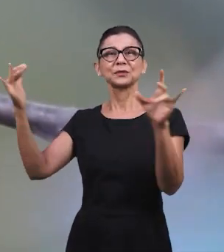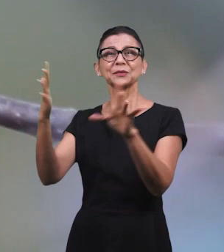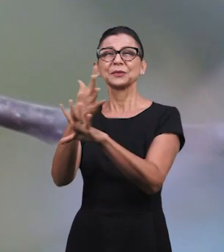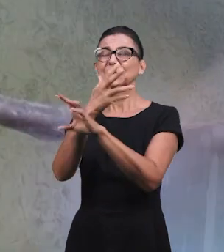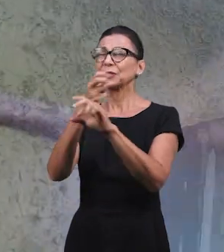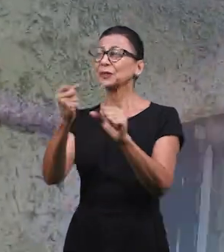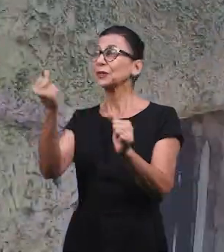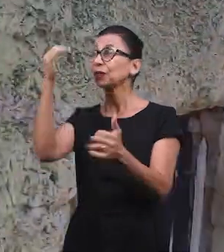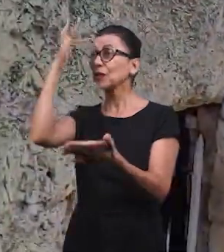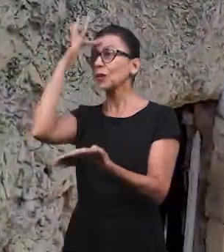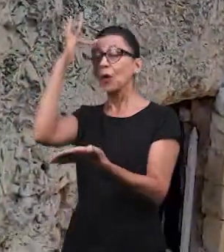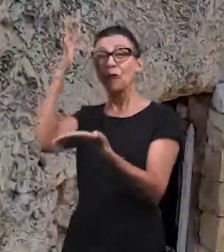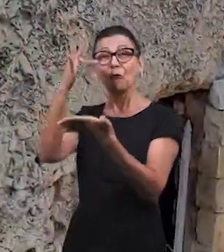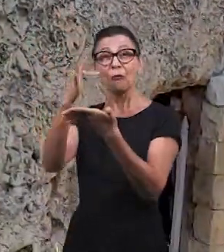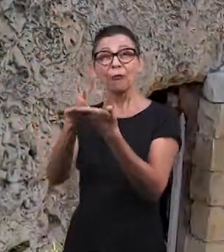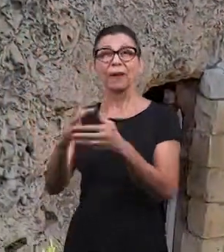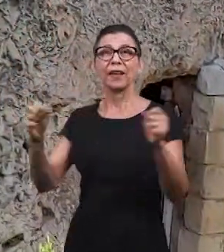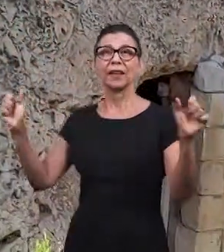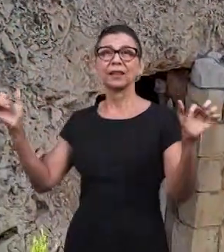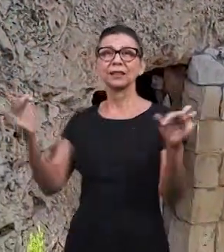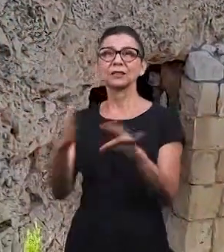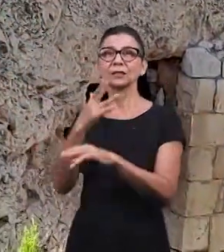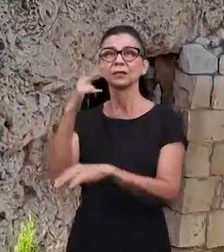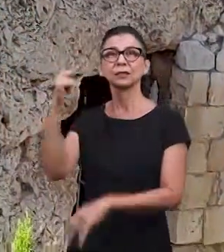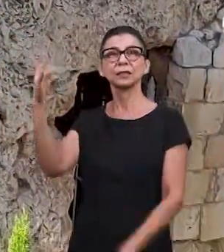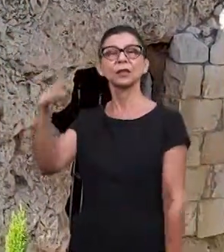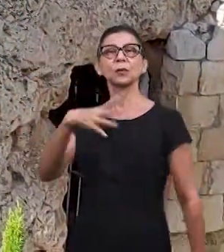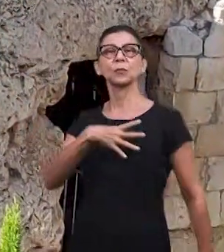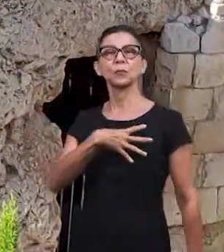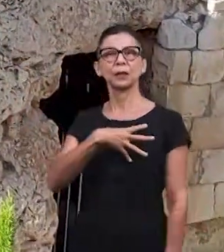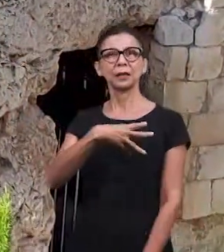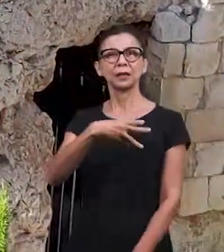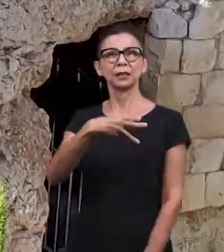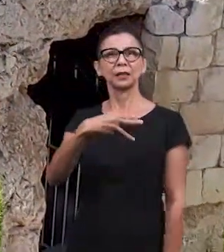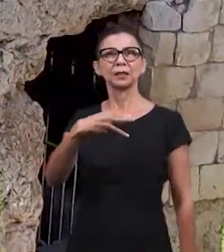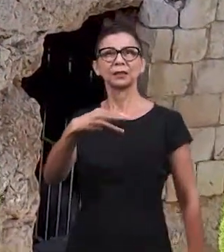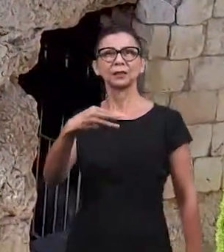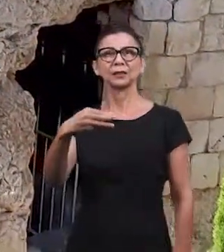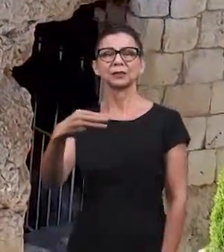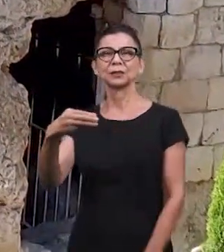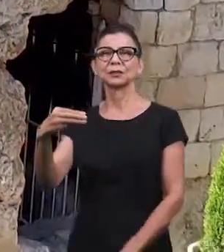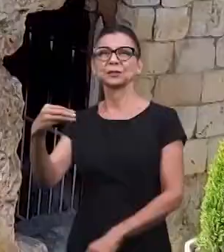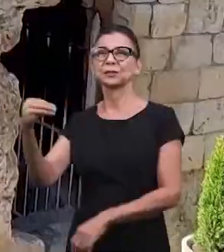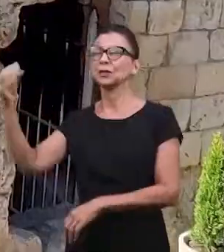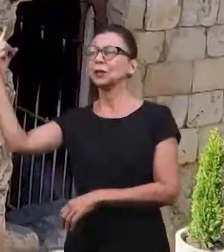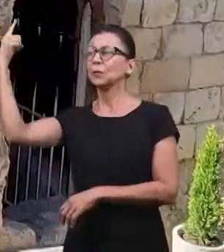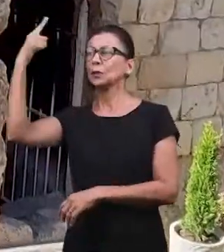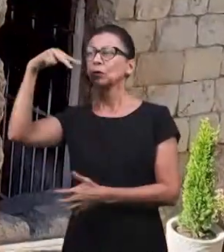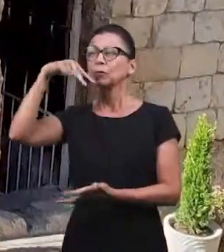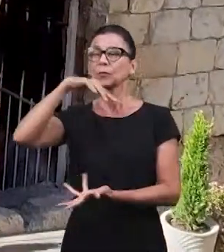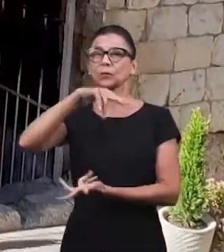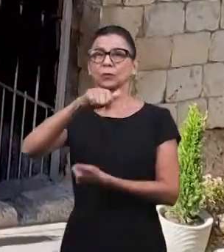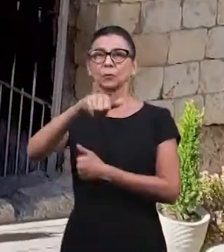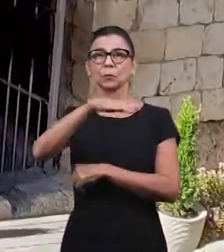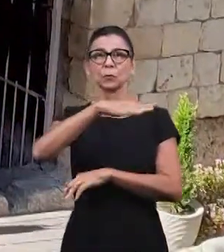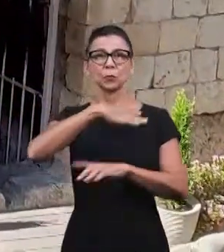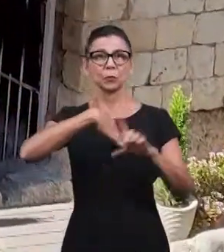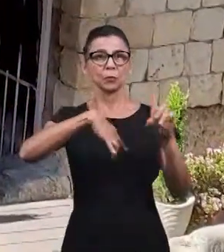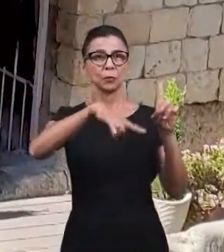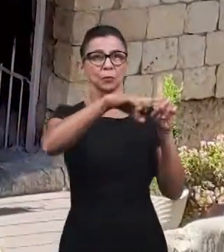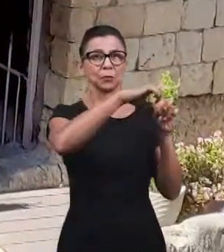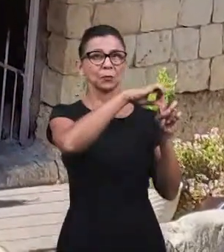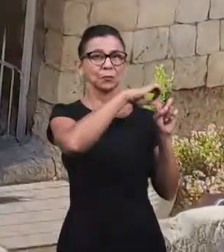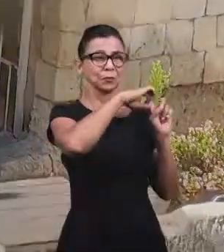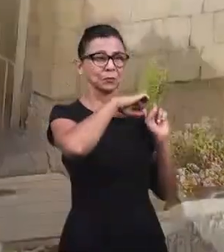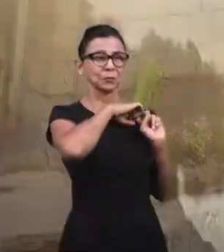с большой радостью, ибо своего благословенного Сына Он отдал за всех нас.